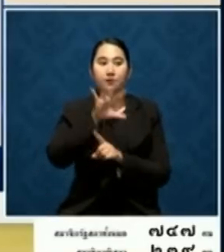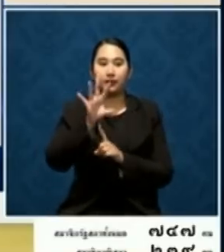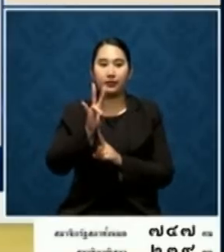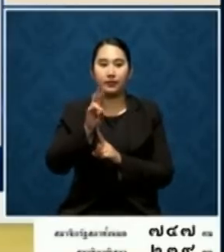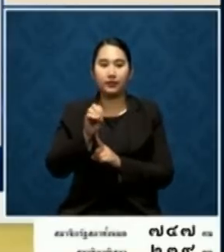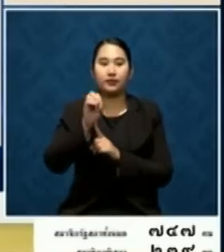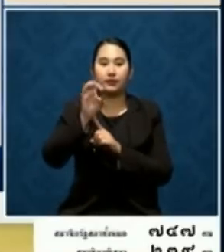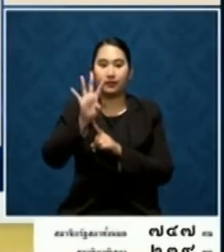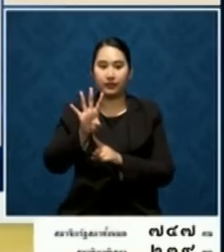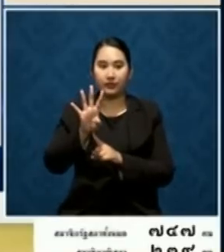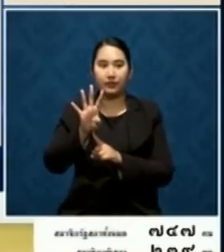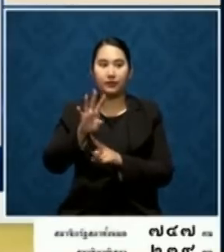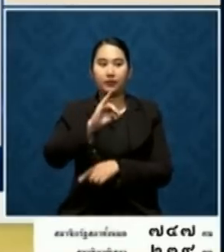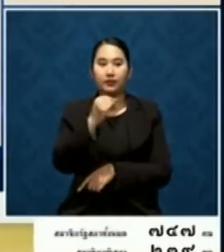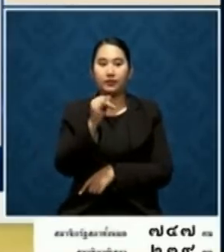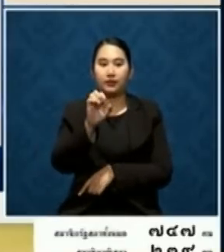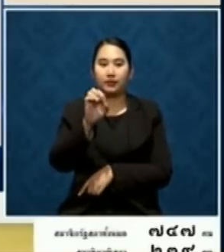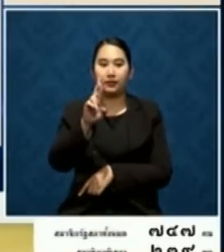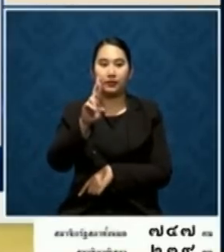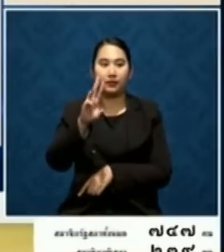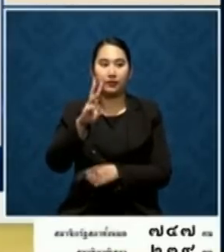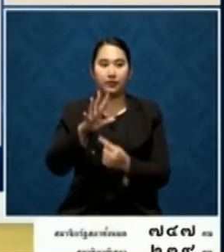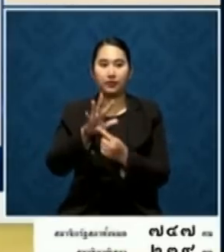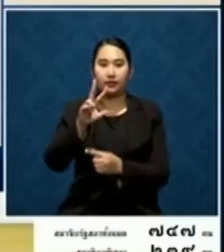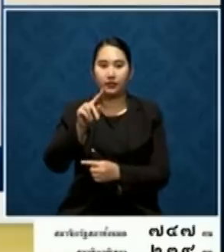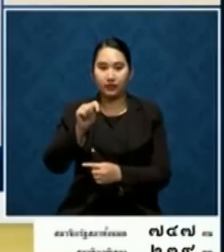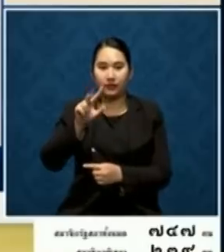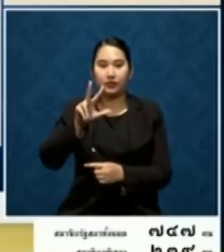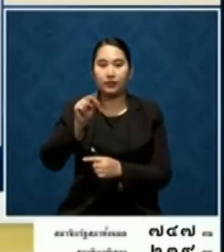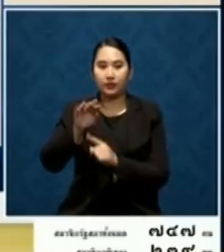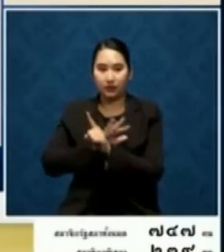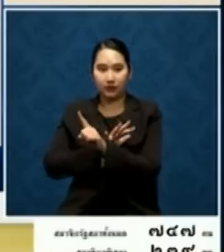74นายจิรวัฒน์สิริพานิช เห็นชอบครับ